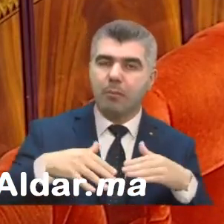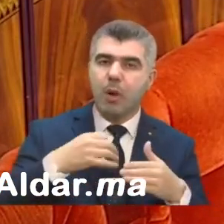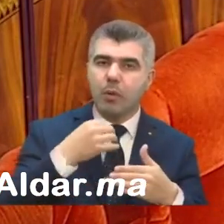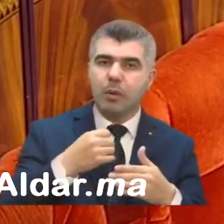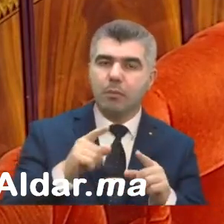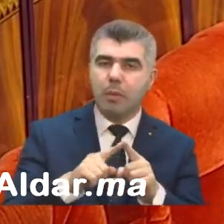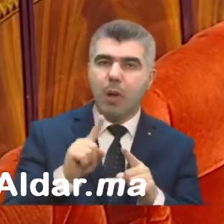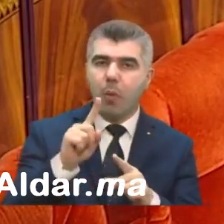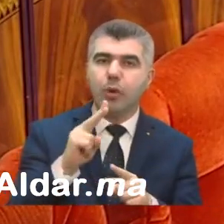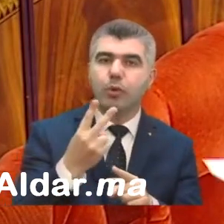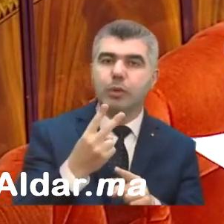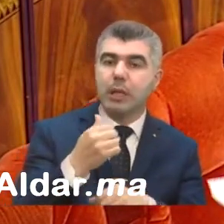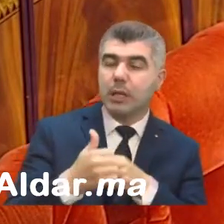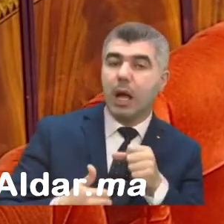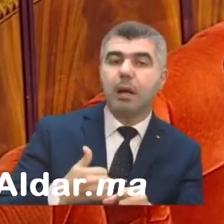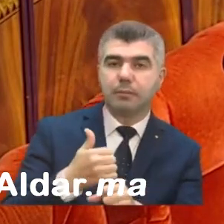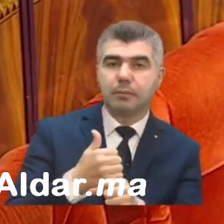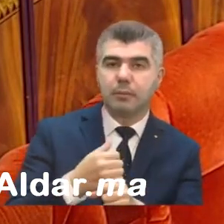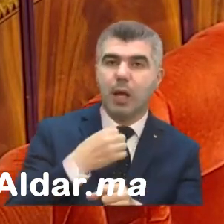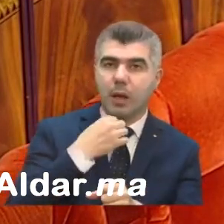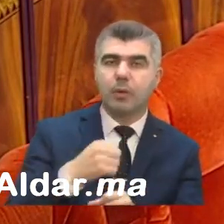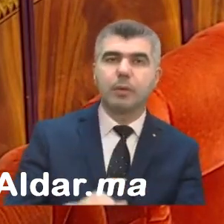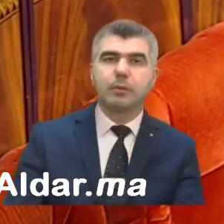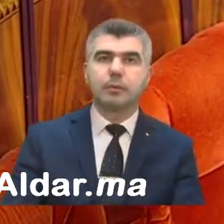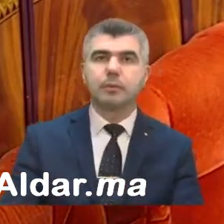فيه 21 عام دابا. هذا البرلمان